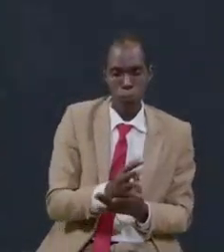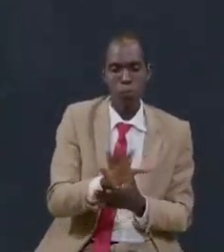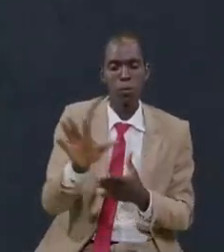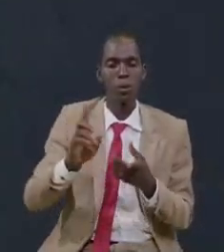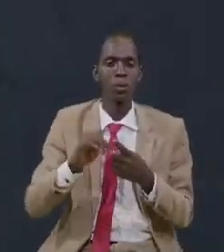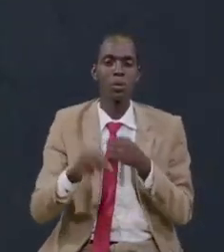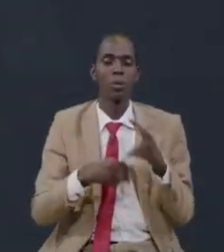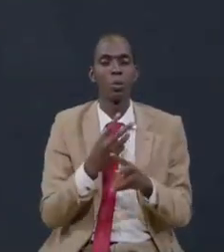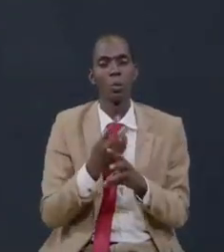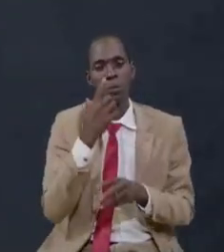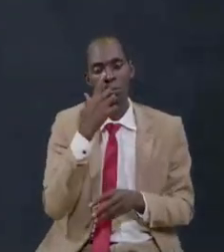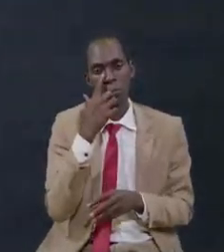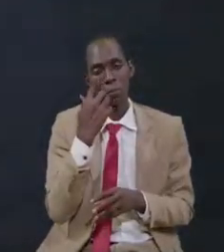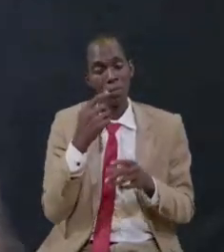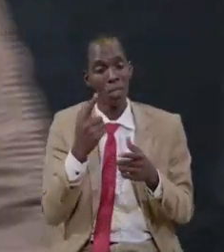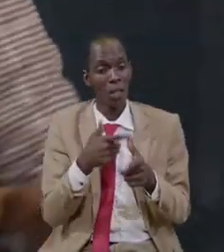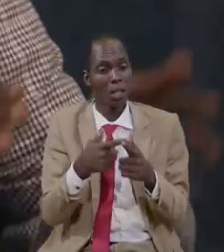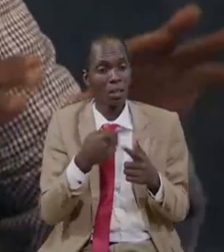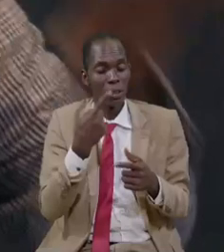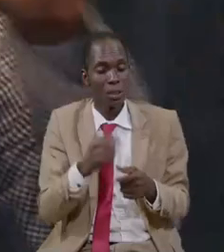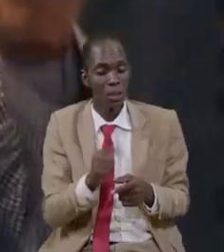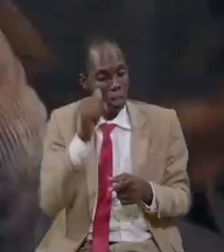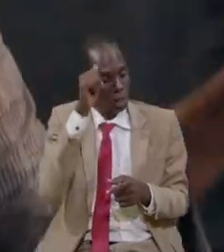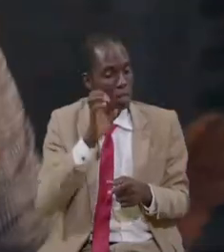diable auquel ils se sont soumis, ils ont